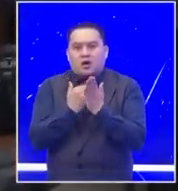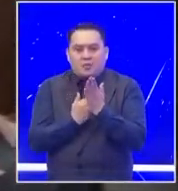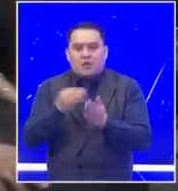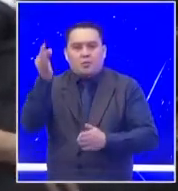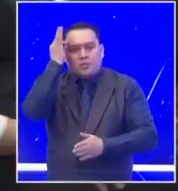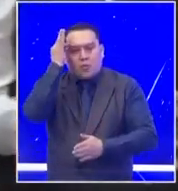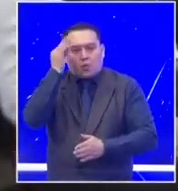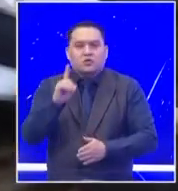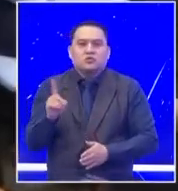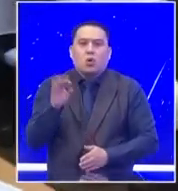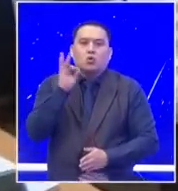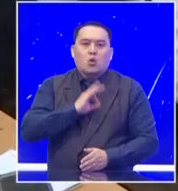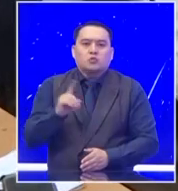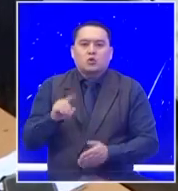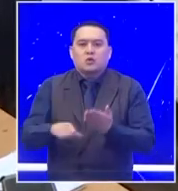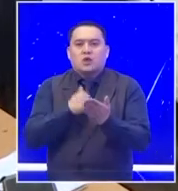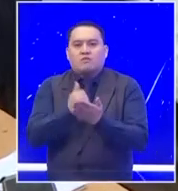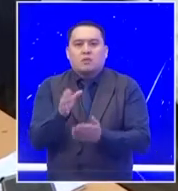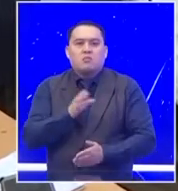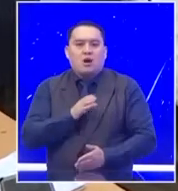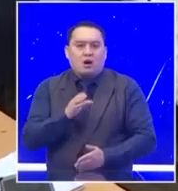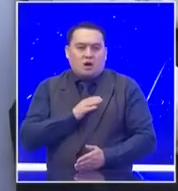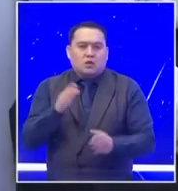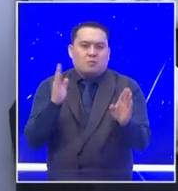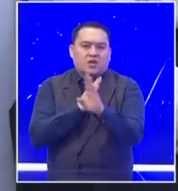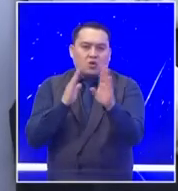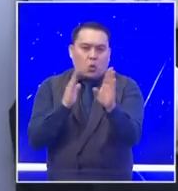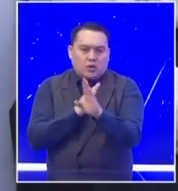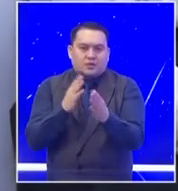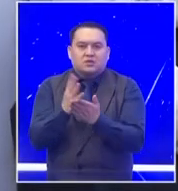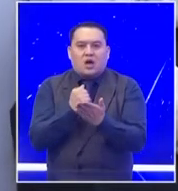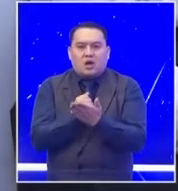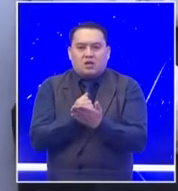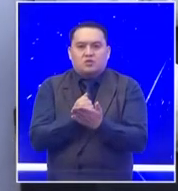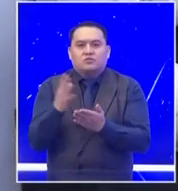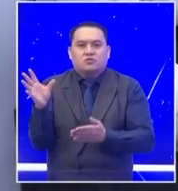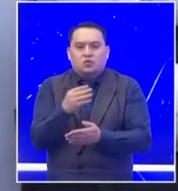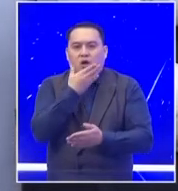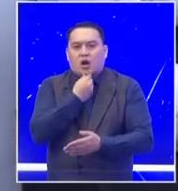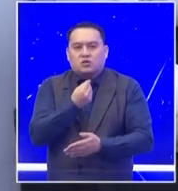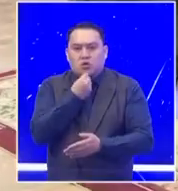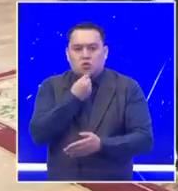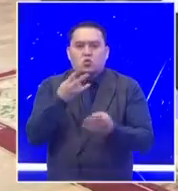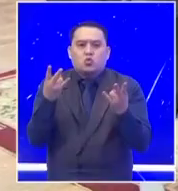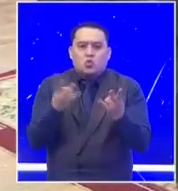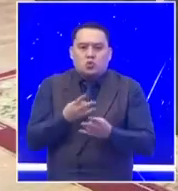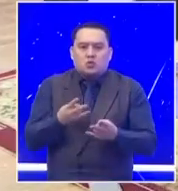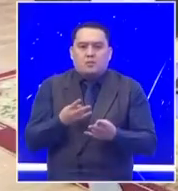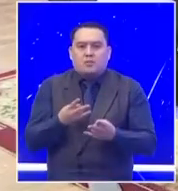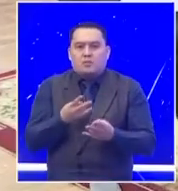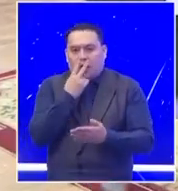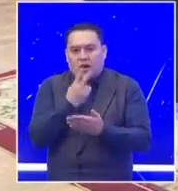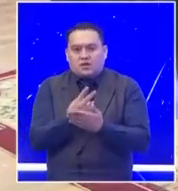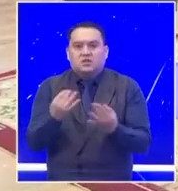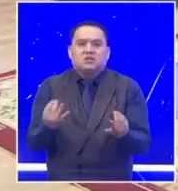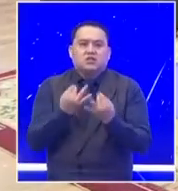напомнила присутствующим о том, что главное наше богатство – это природа. И чтобы сохранить всю ее красоту, необходимо как можно чаще